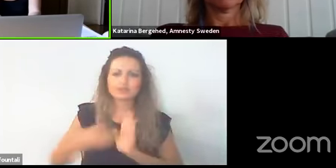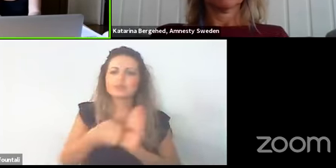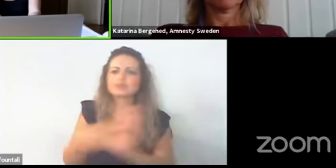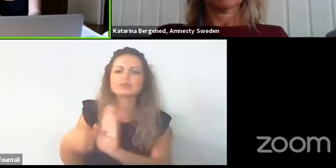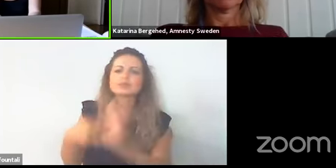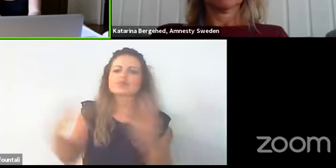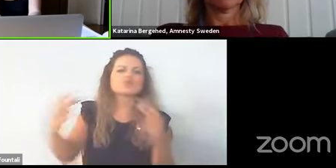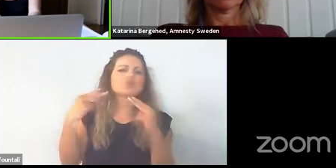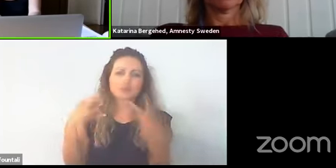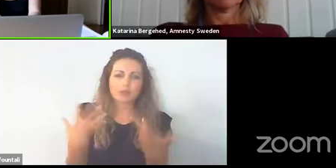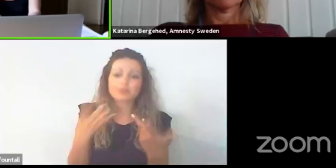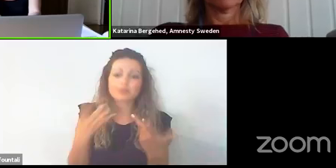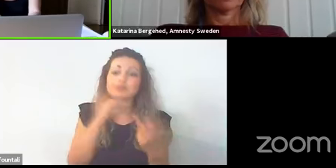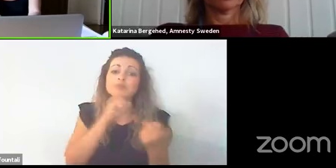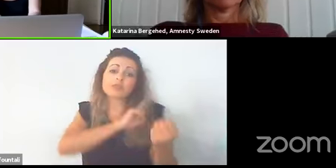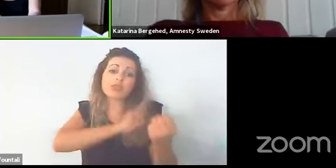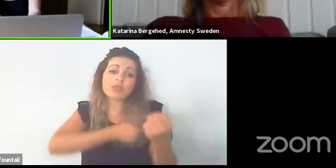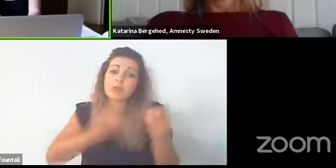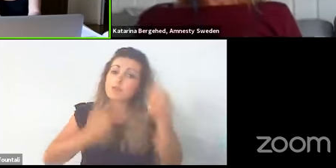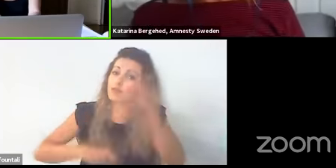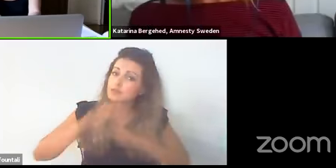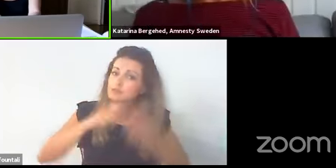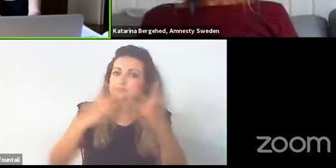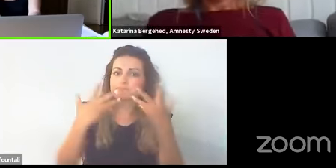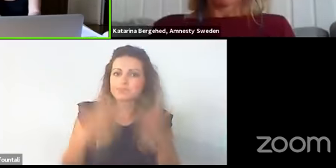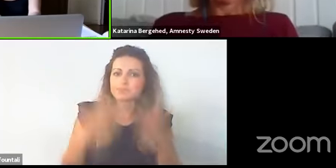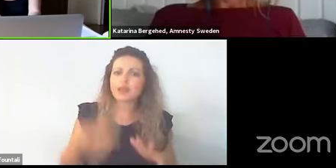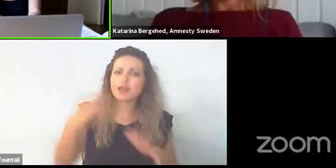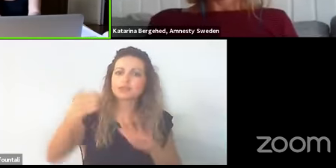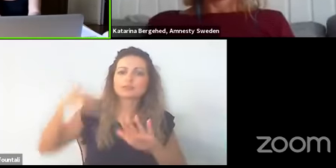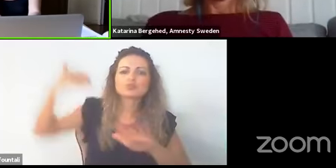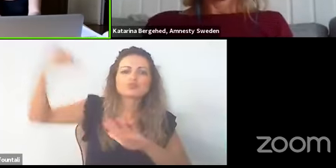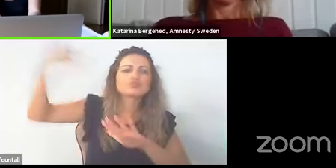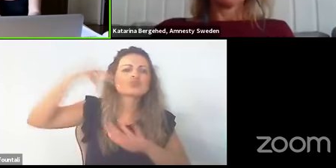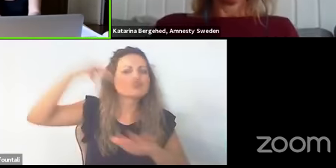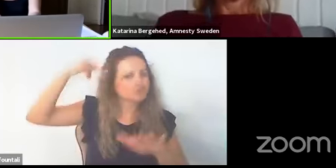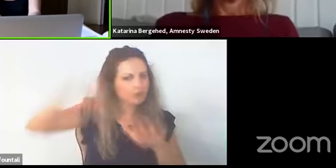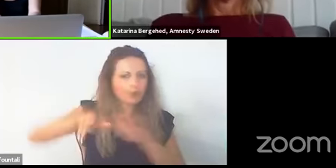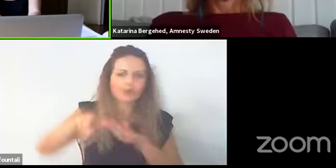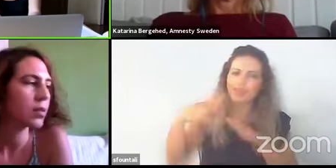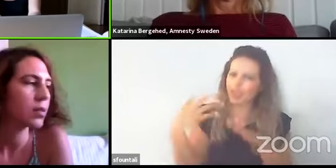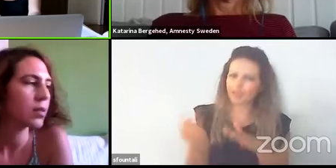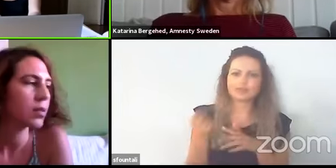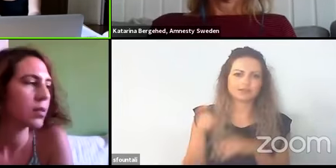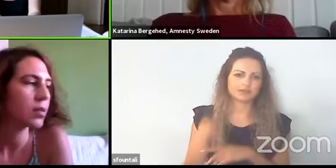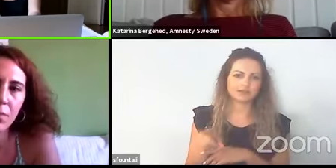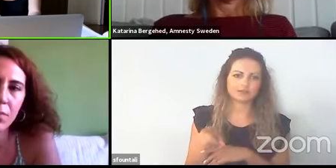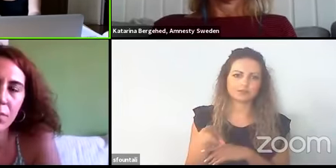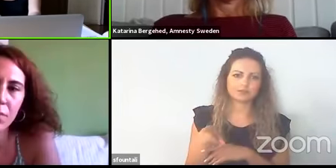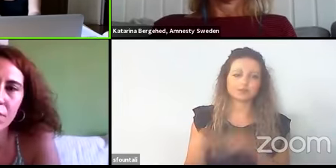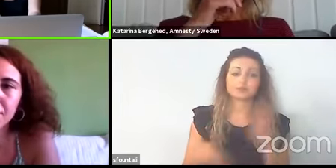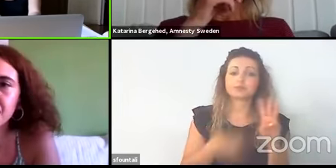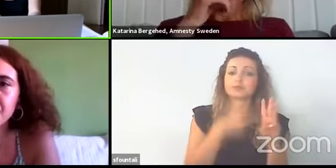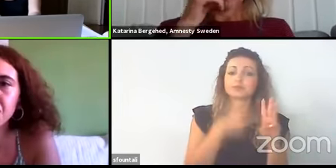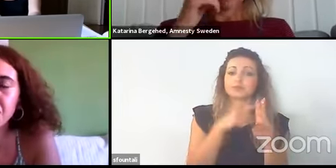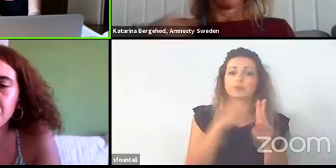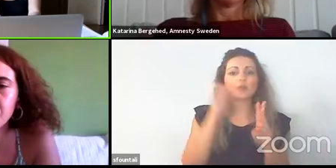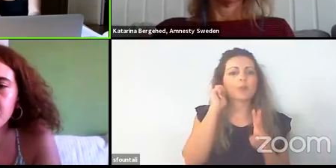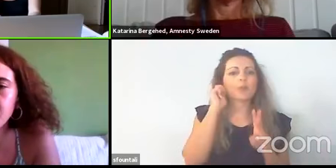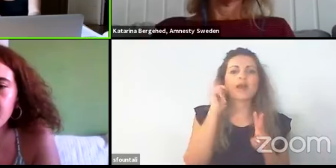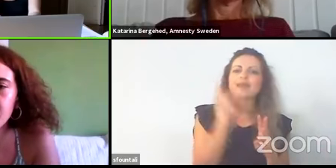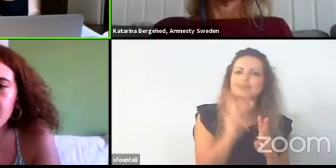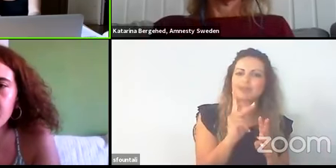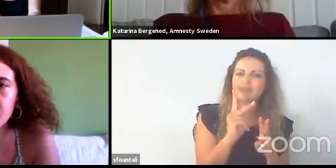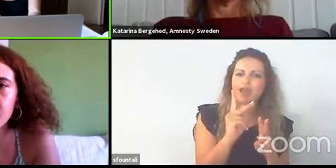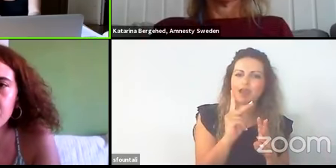δημιούργησαν και για την προοπτική του μέλλοντος που διαμόρφωσαν. Θα ακολουθήσει η Κατερίνα Μπέργκιχε, που είναι ανώτατη